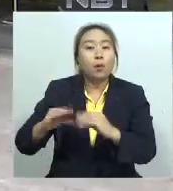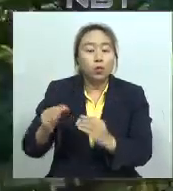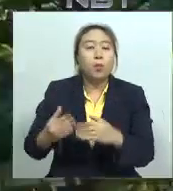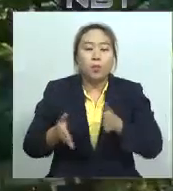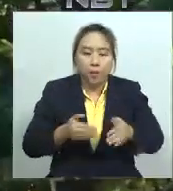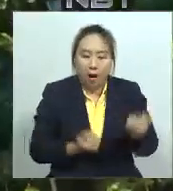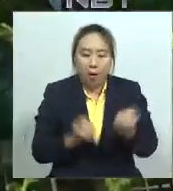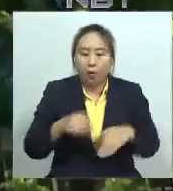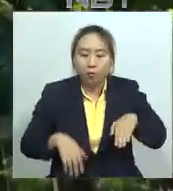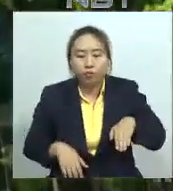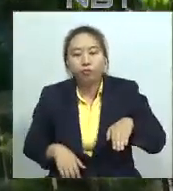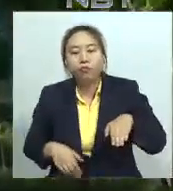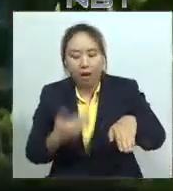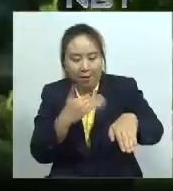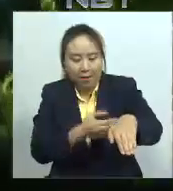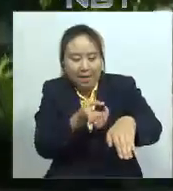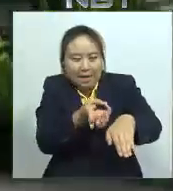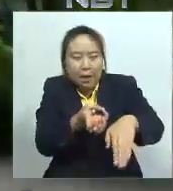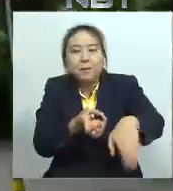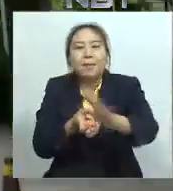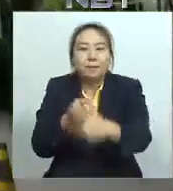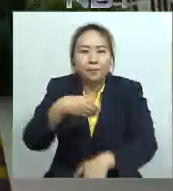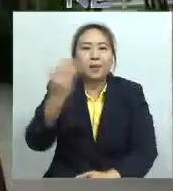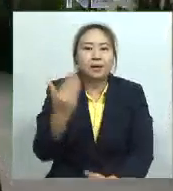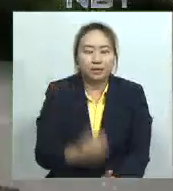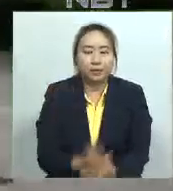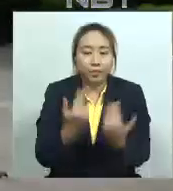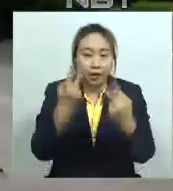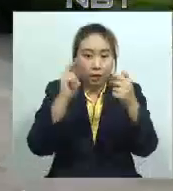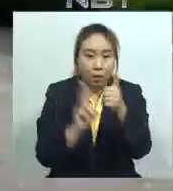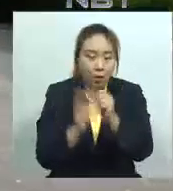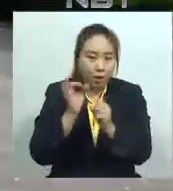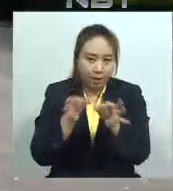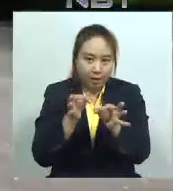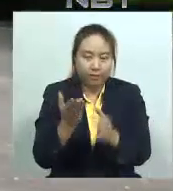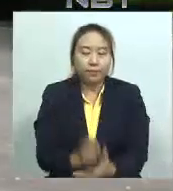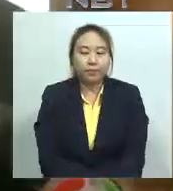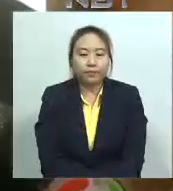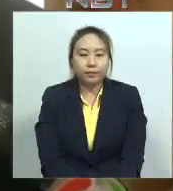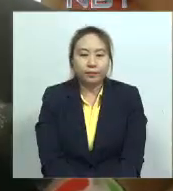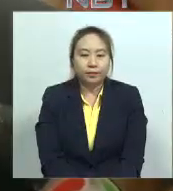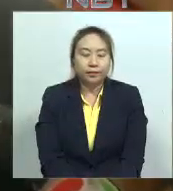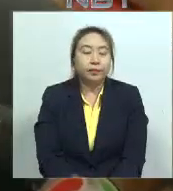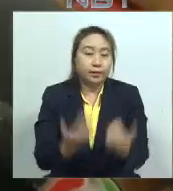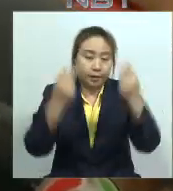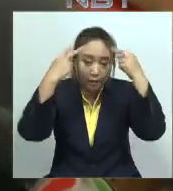านฟังการชี้แจงจากรองนายกรัฐมนตรีนายวิษณุเครืองามกันค่ะ อย่างน้อยท่านนายก